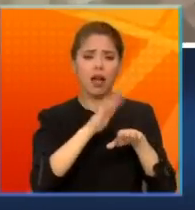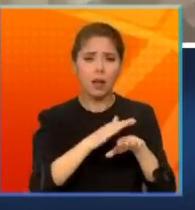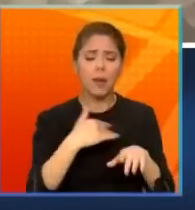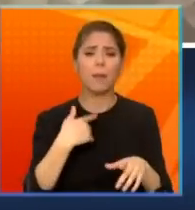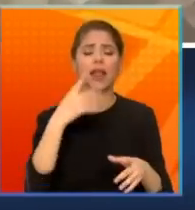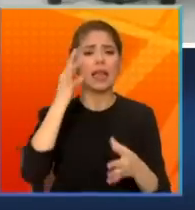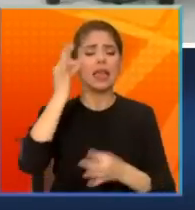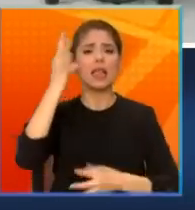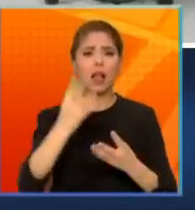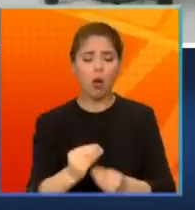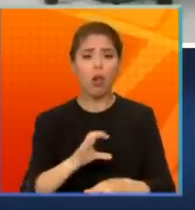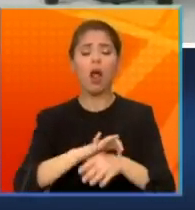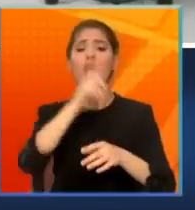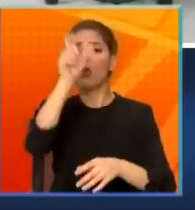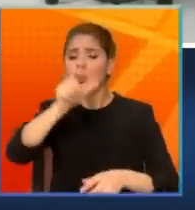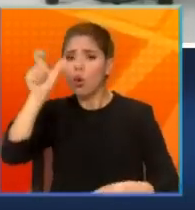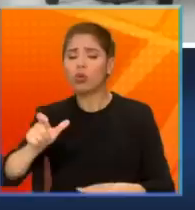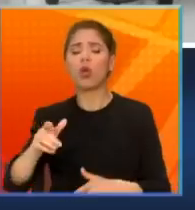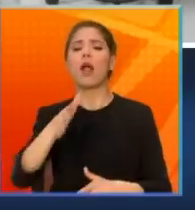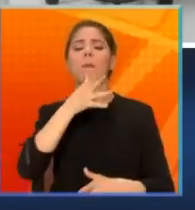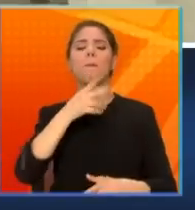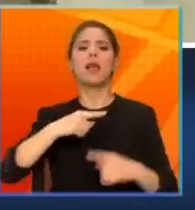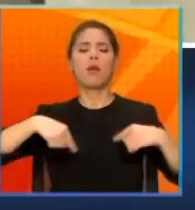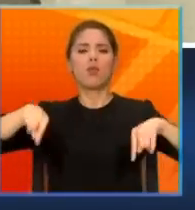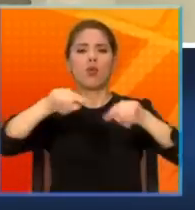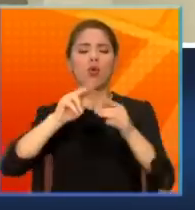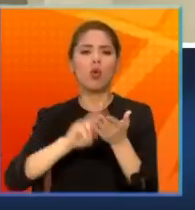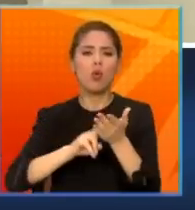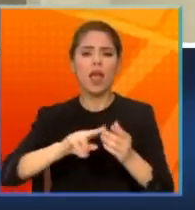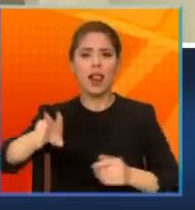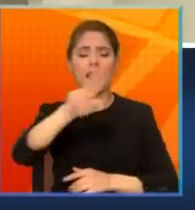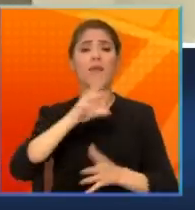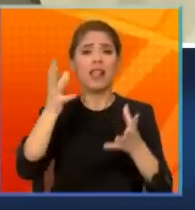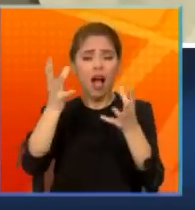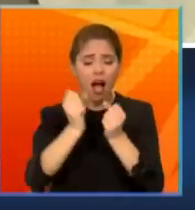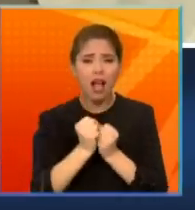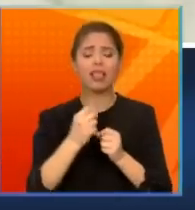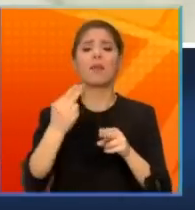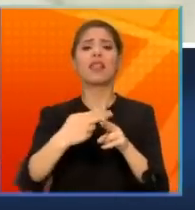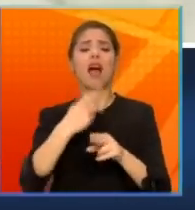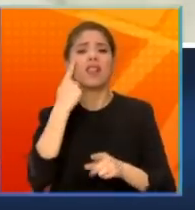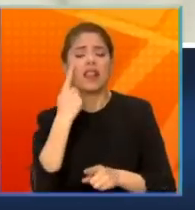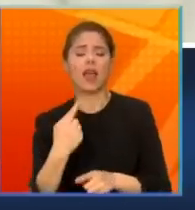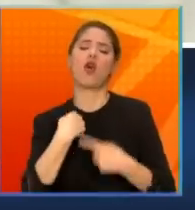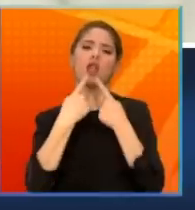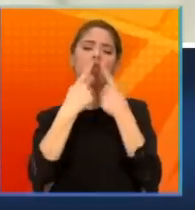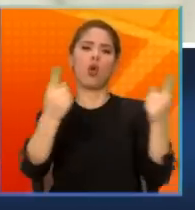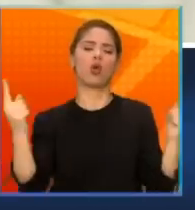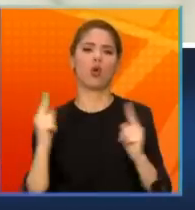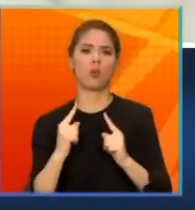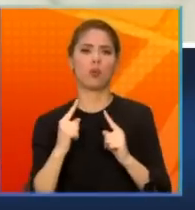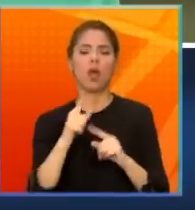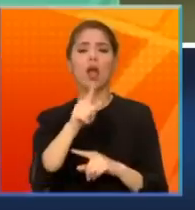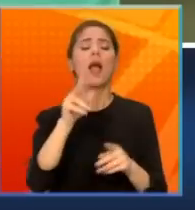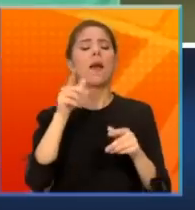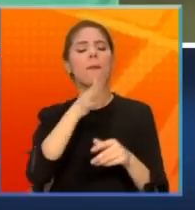olarak doktorlarımızdan ve bilim kurulu üyelerimizden almış olduğumuz tavsiyelerle söylüyoruz.